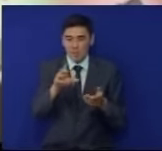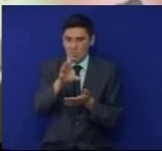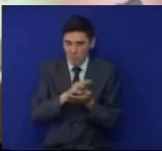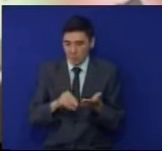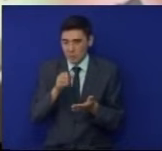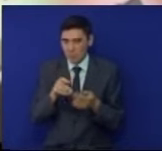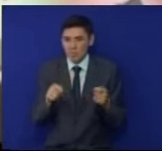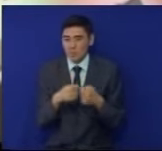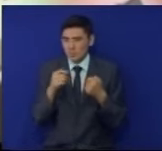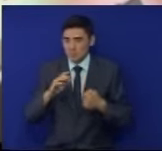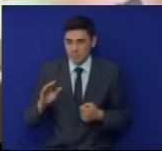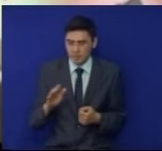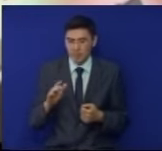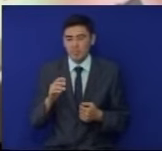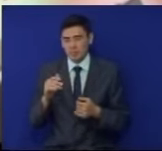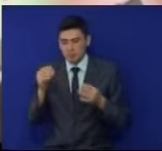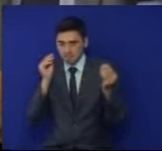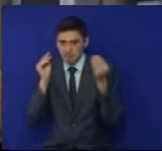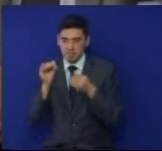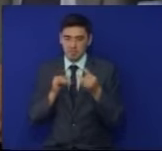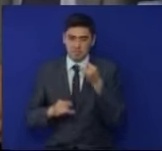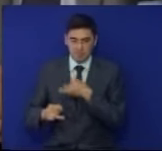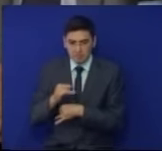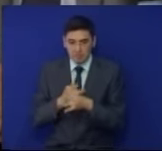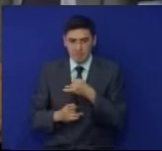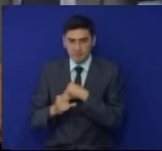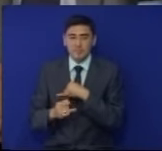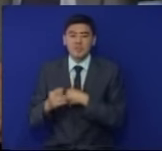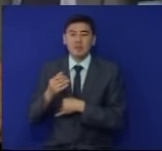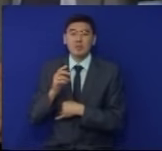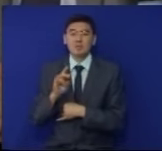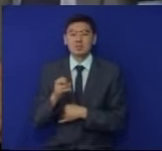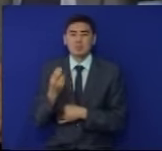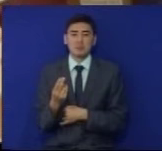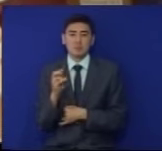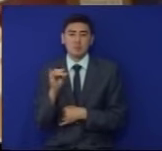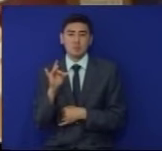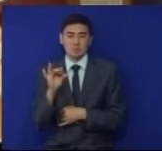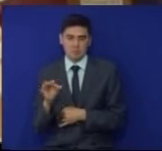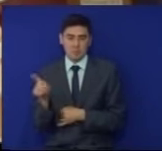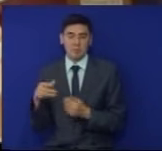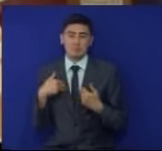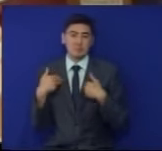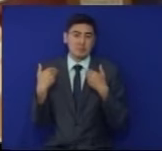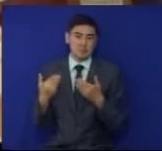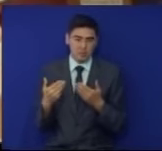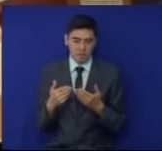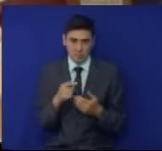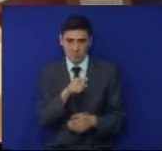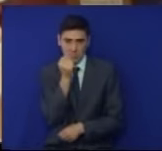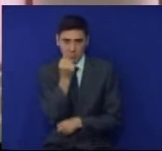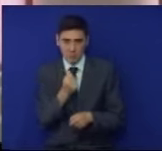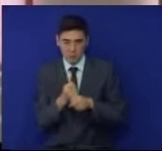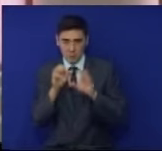коррупционных действий. Представители областного департамента по противодействию коррупции выступили за то, чтобы правонарушения подчиненных привлекать к ответственности и первых